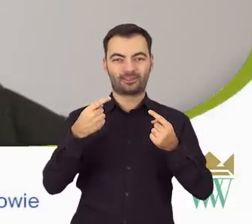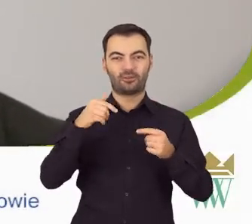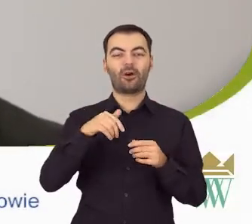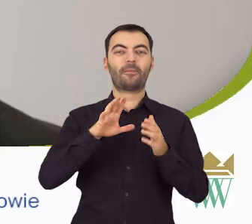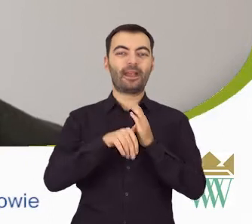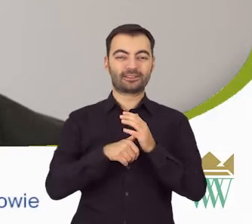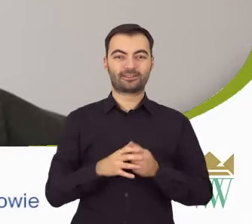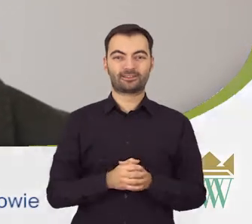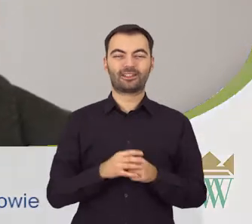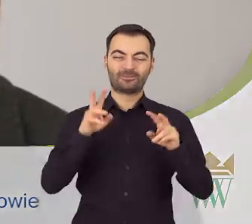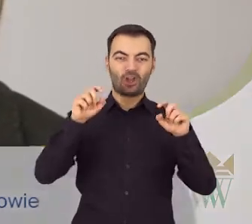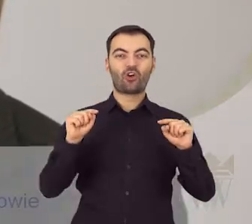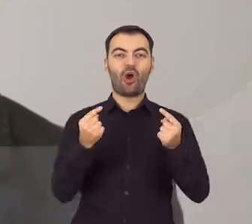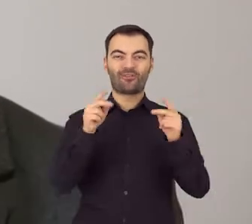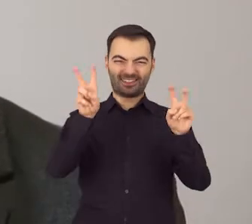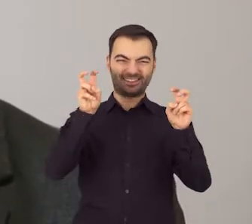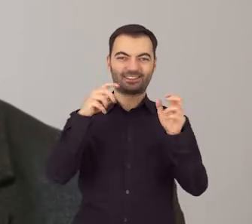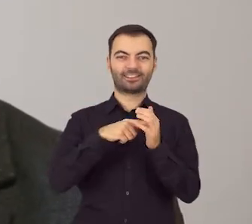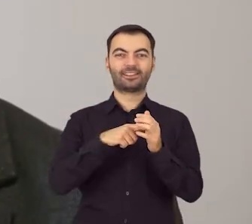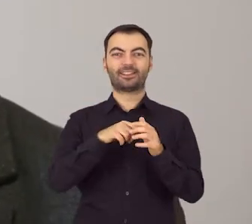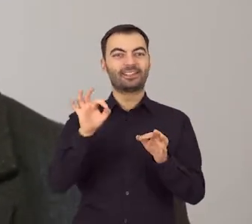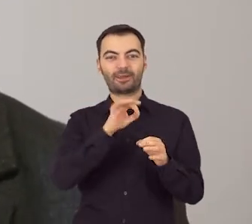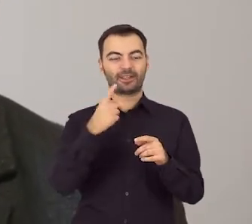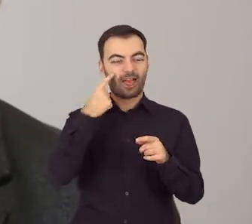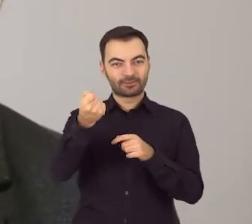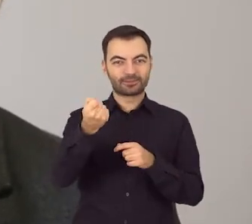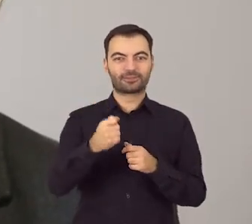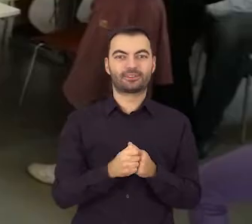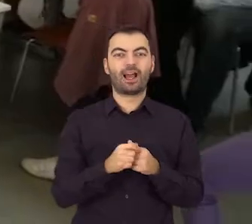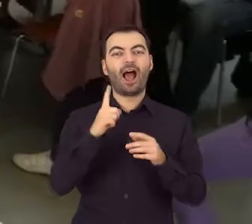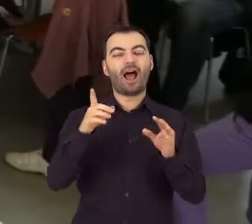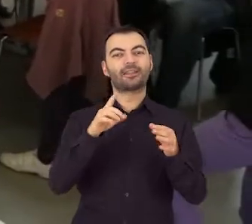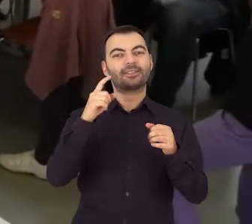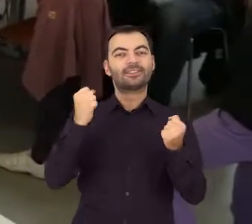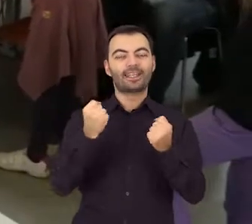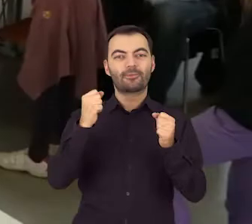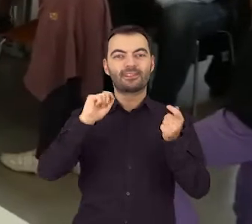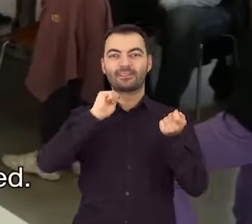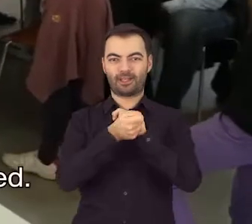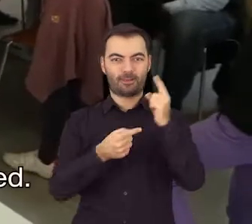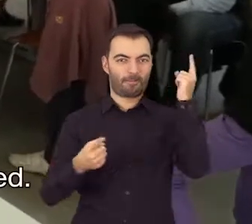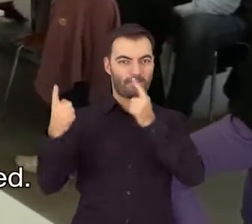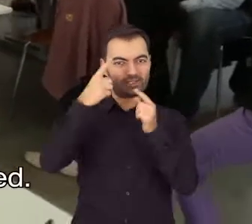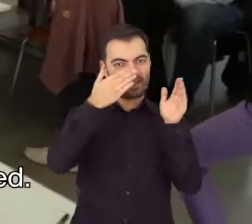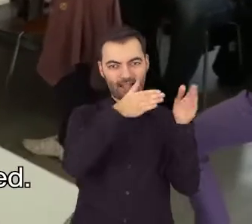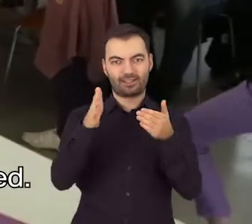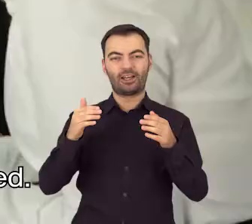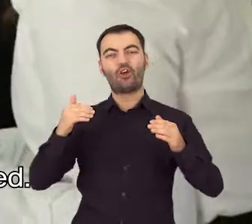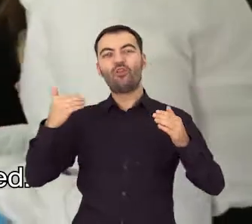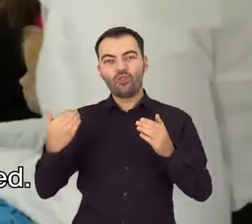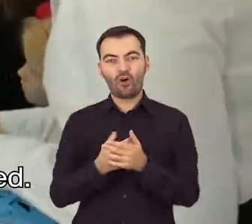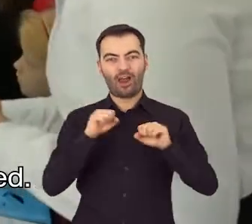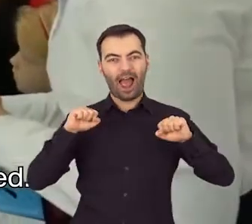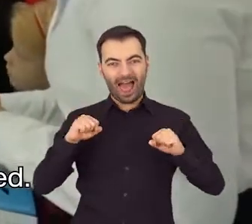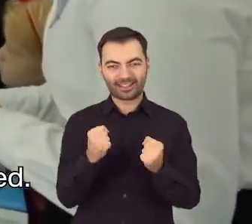Ten konflikt był takim hasłem wywoławczym do innego rodzaju podejścia, do innego rodzaju aktywności, do